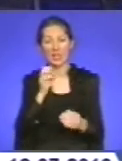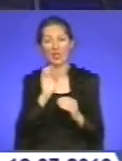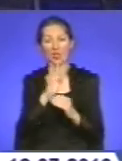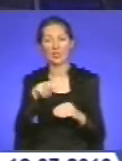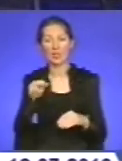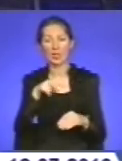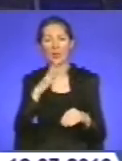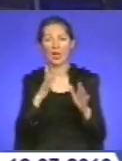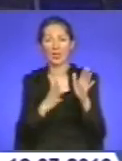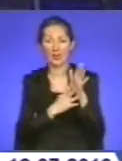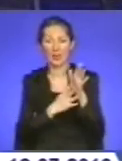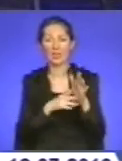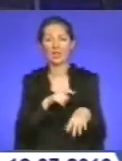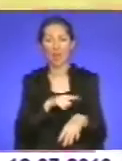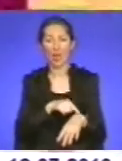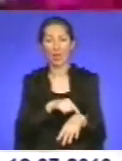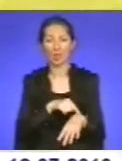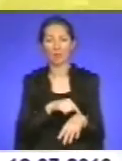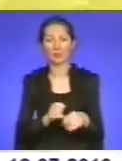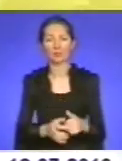о 19 годині.